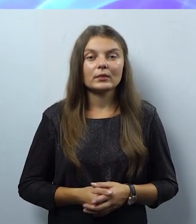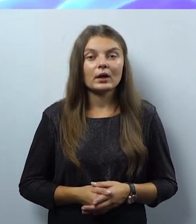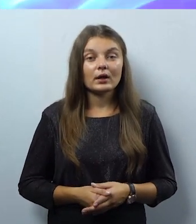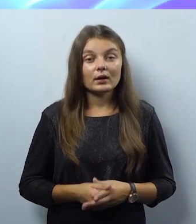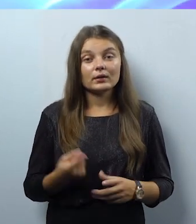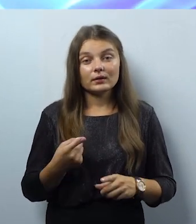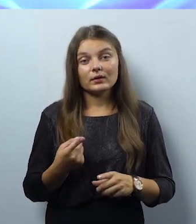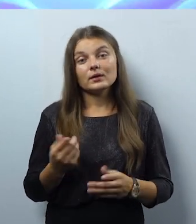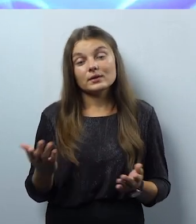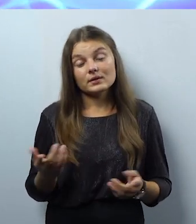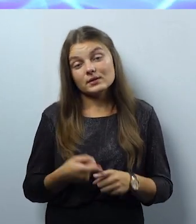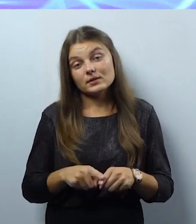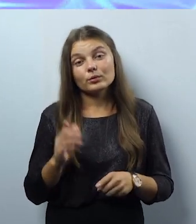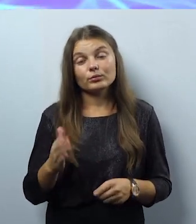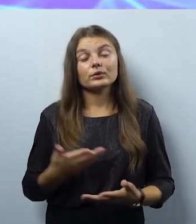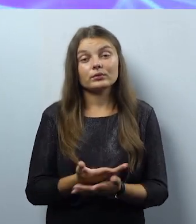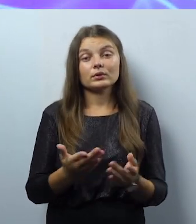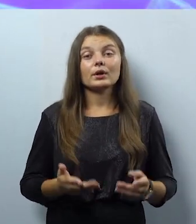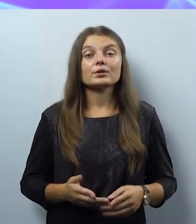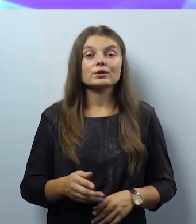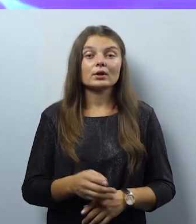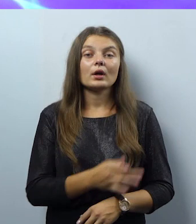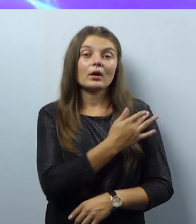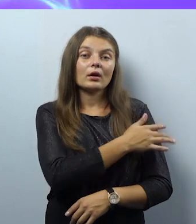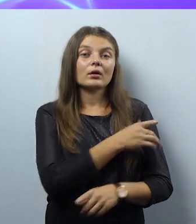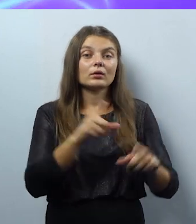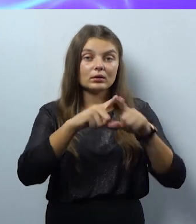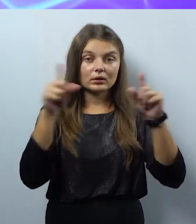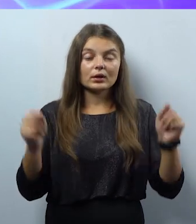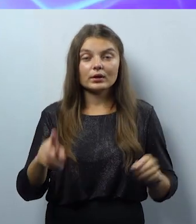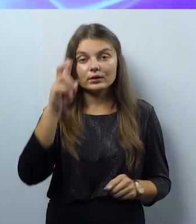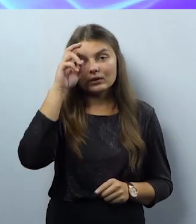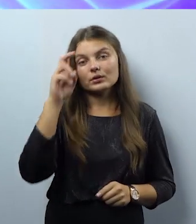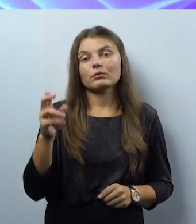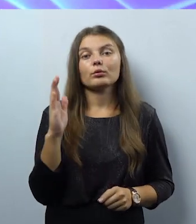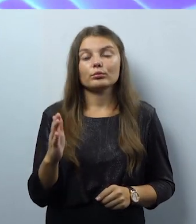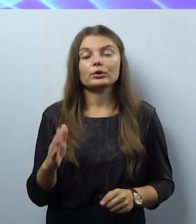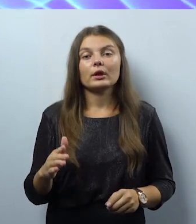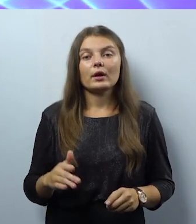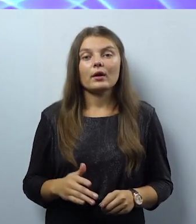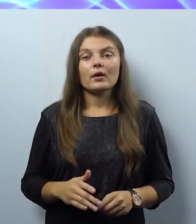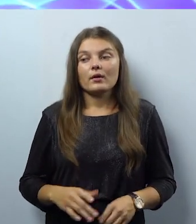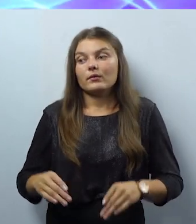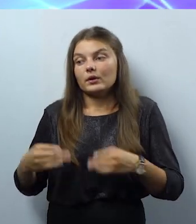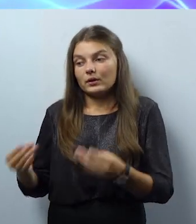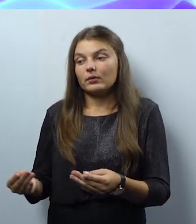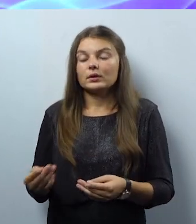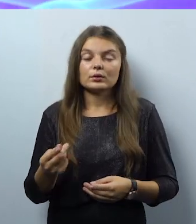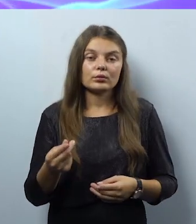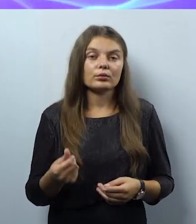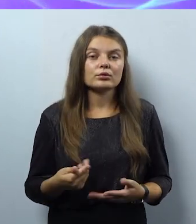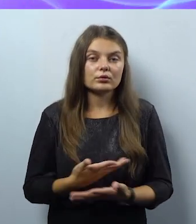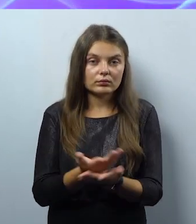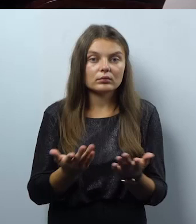лікарні. Ну, відповідно, треба розуміти, що і держава буде в такі заклади вливати якісь певні фінанси.